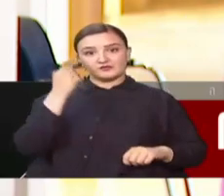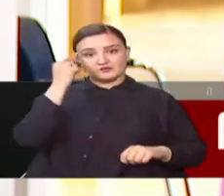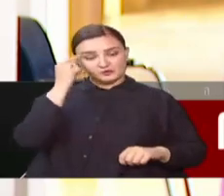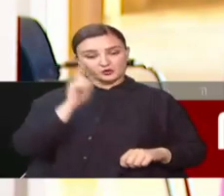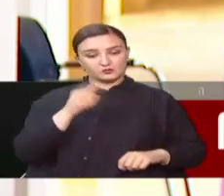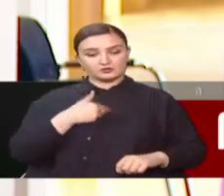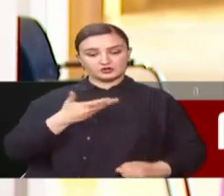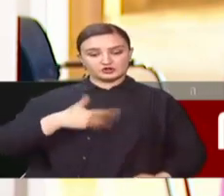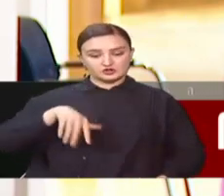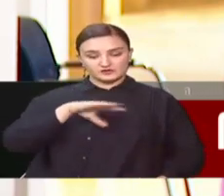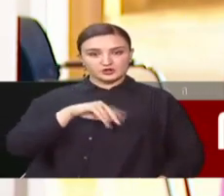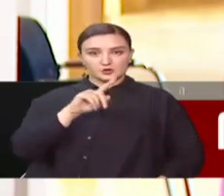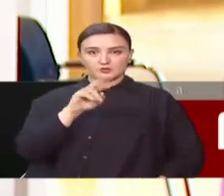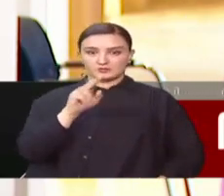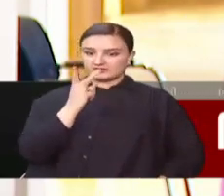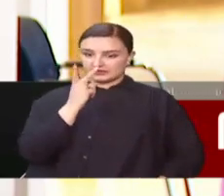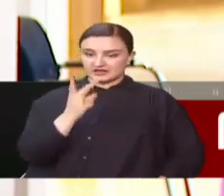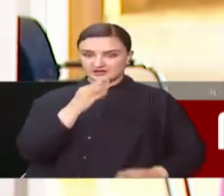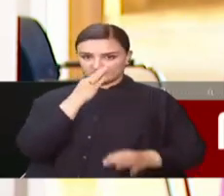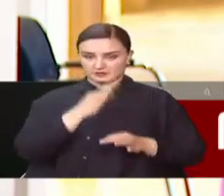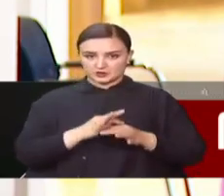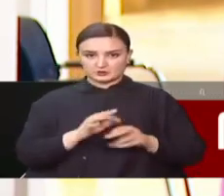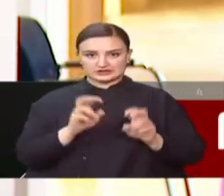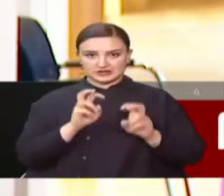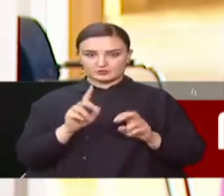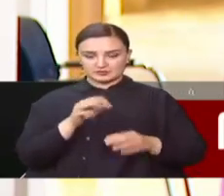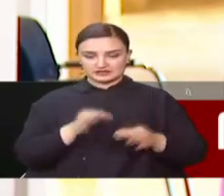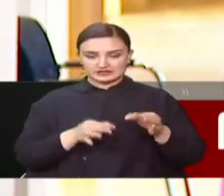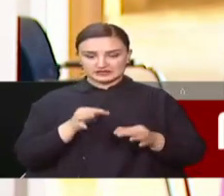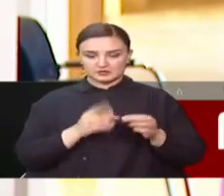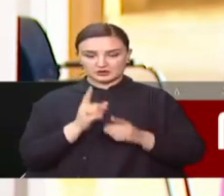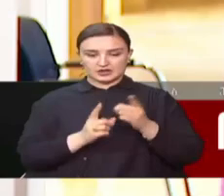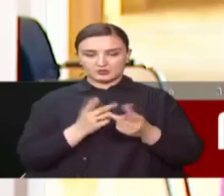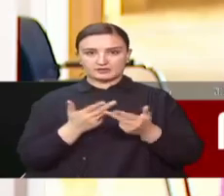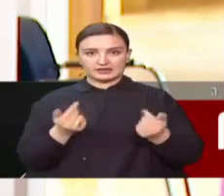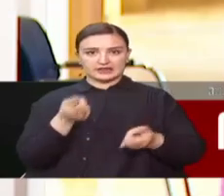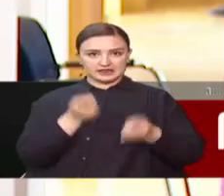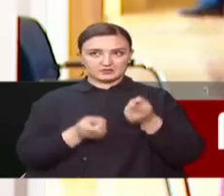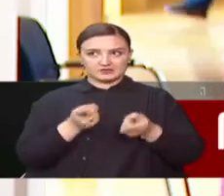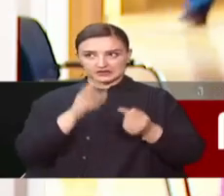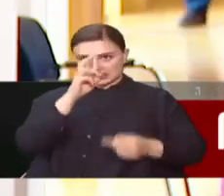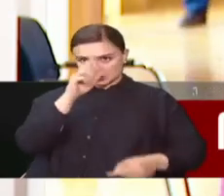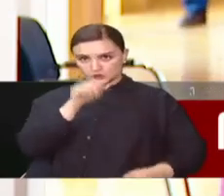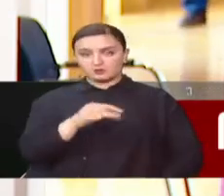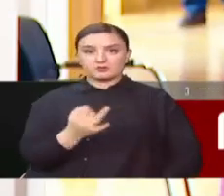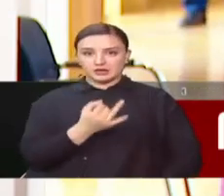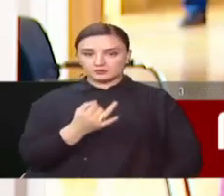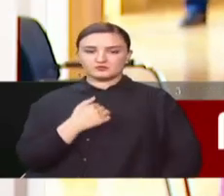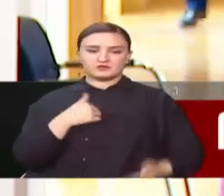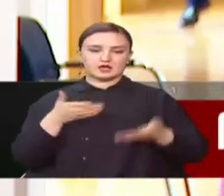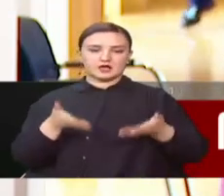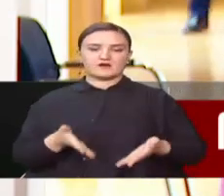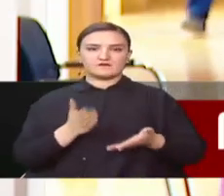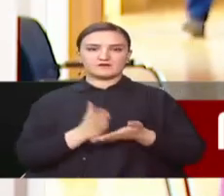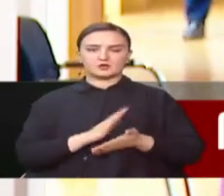ჩვენ ხედავდეთ პასუხისგებლობას და ხედავდეთ იმას, რომ სასამართლო რეფორმა მართლა აინტერესებს ამ ხელისუფლებას, რა თქმა უნდა, აქ ვართ და